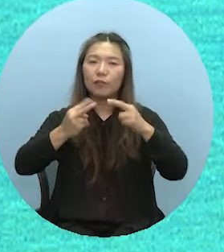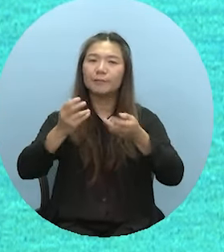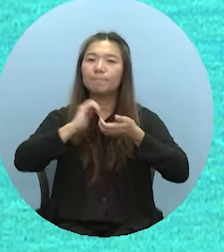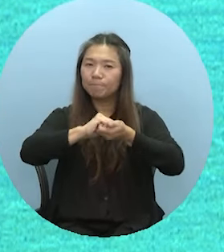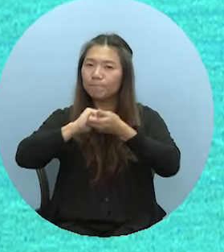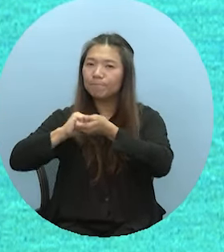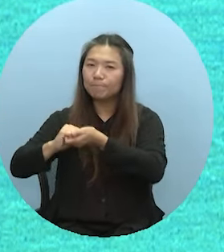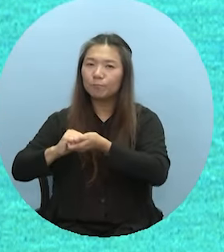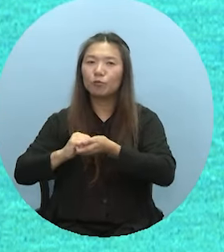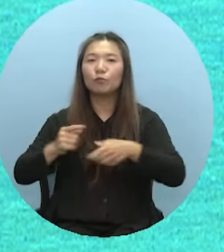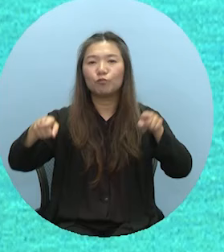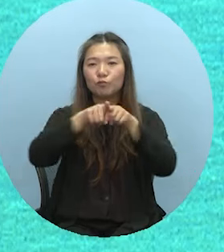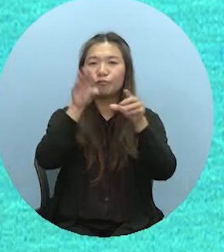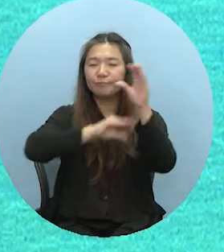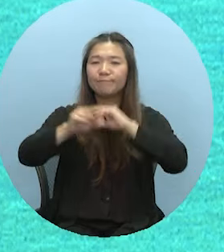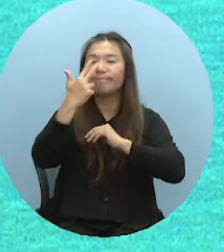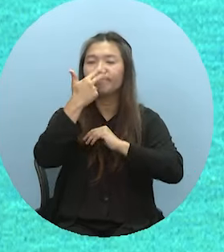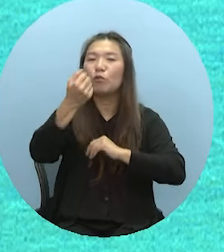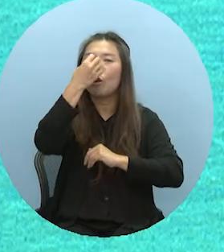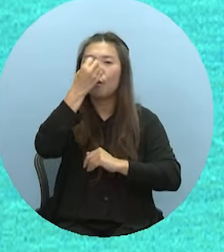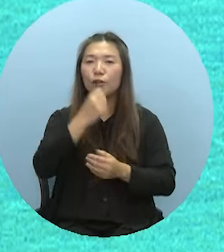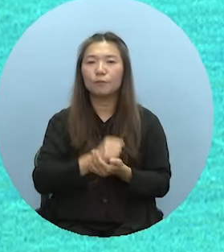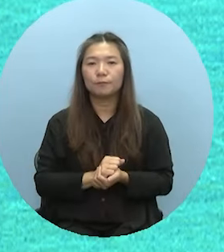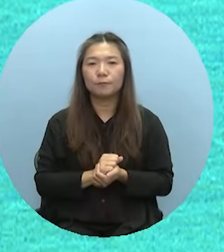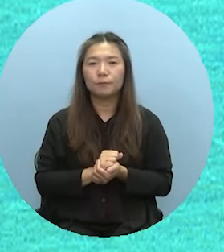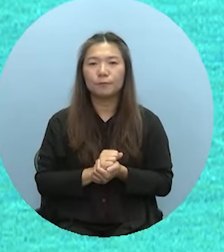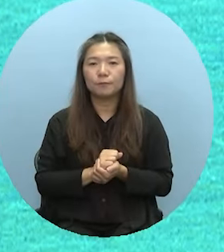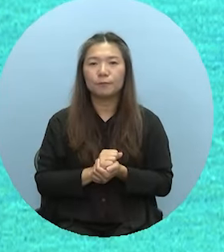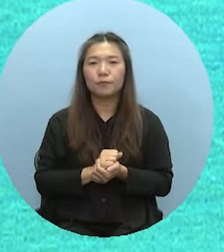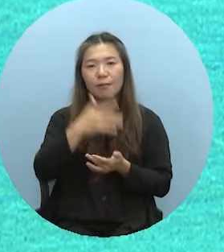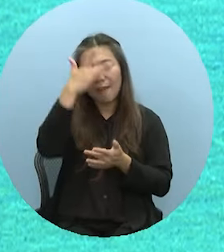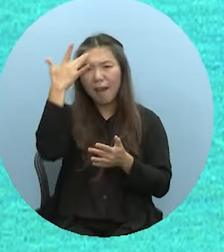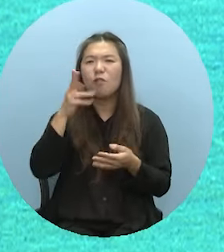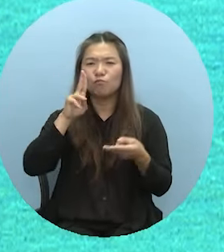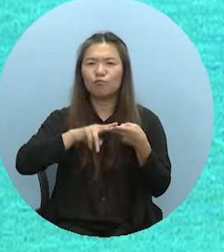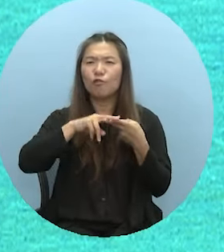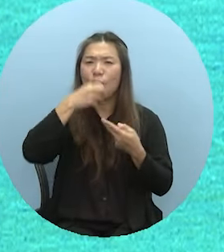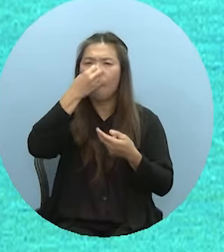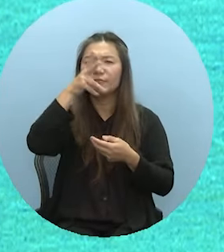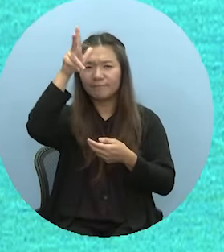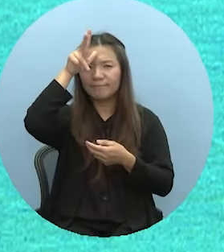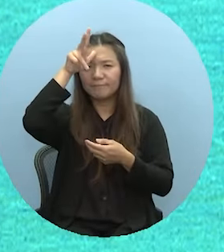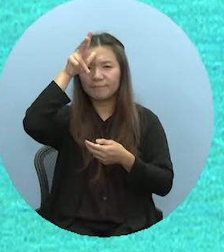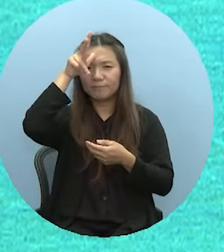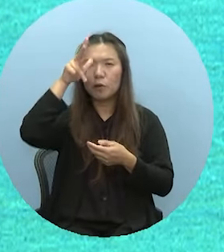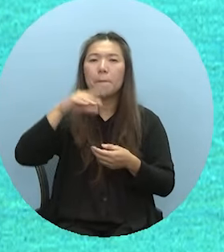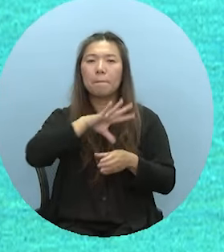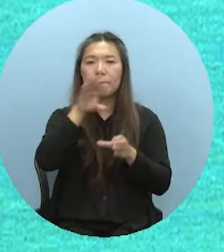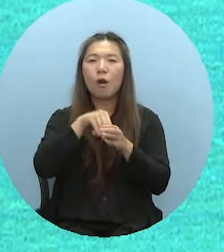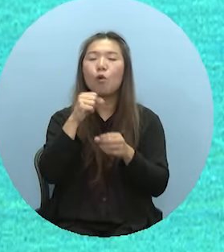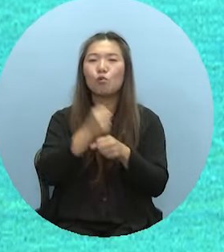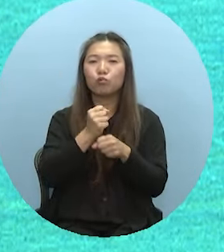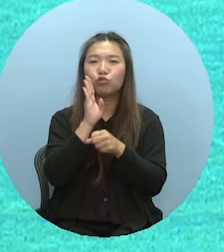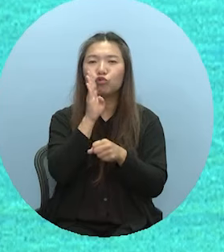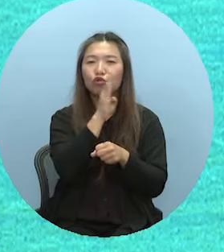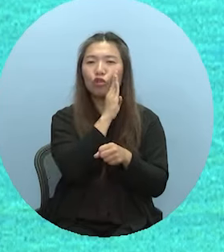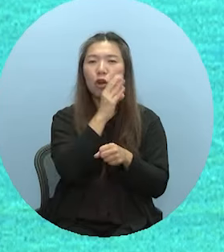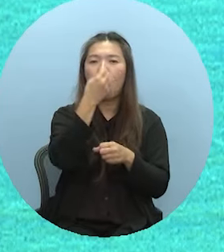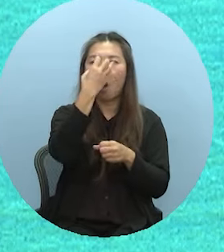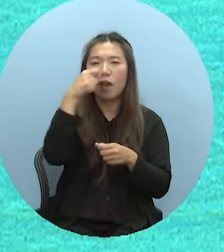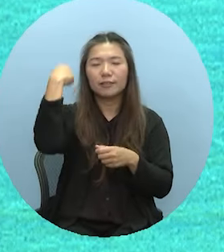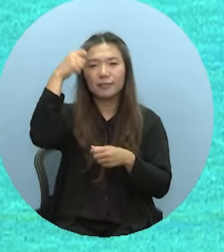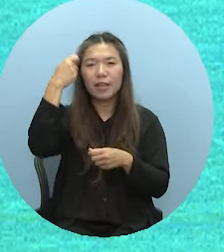力，共同建設美好香港。夏主任相信特區政府和包括工商界在內的香